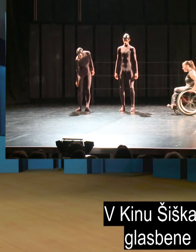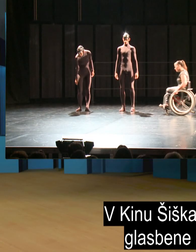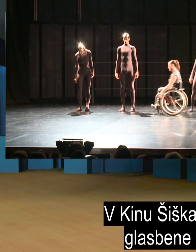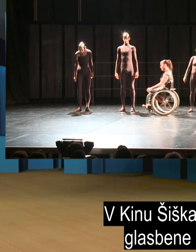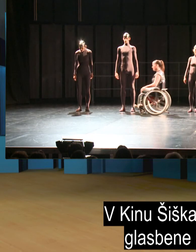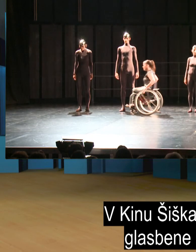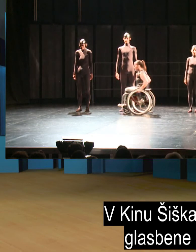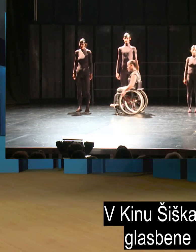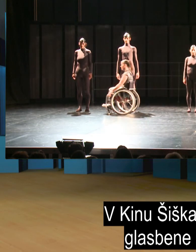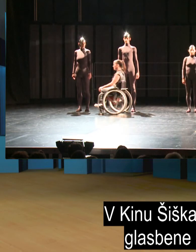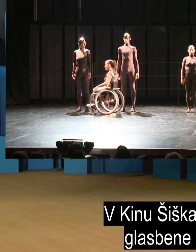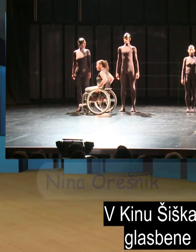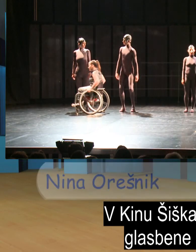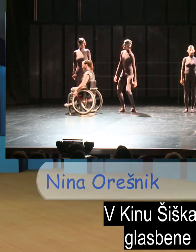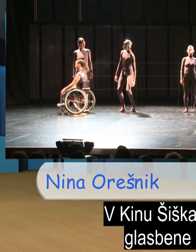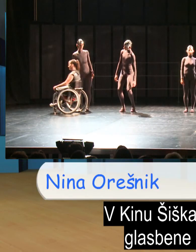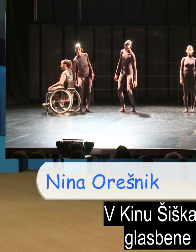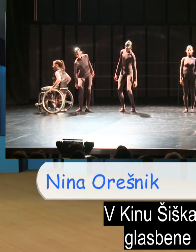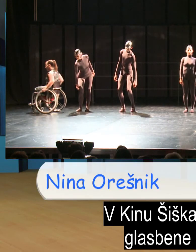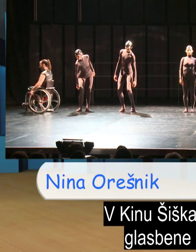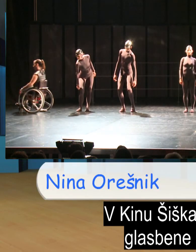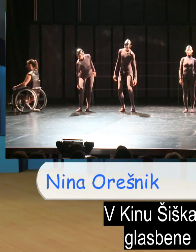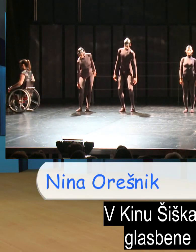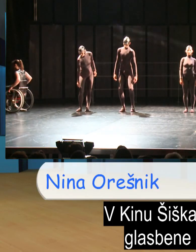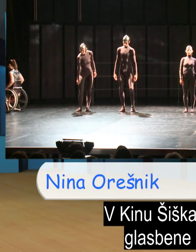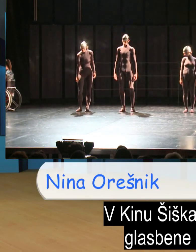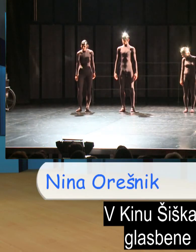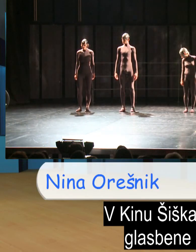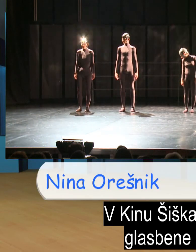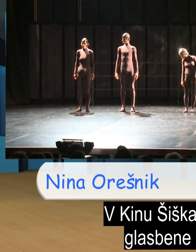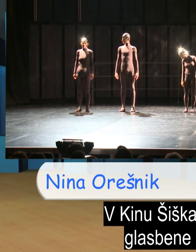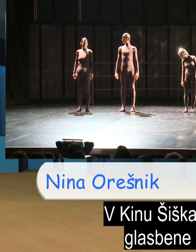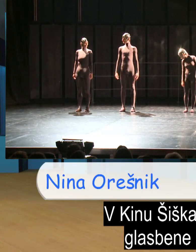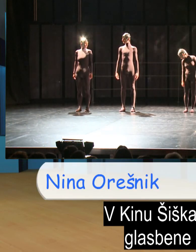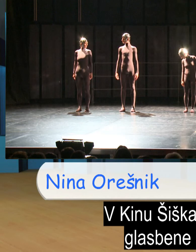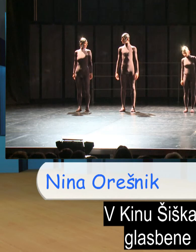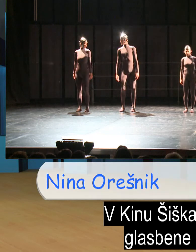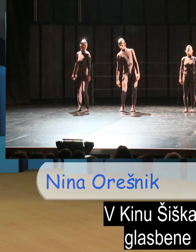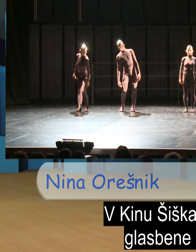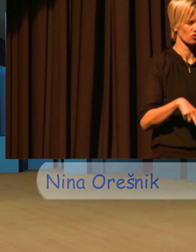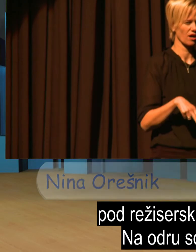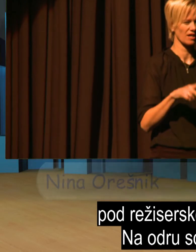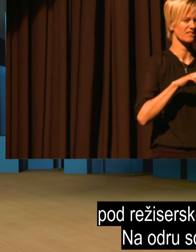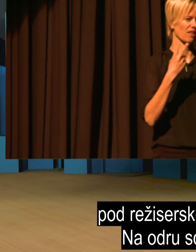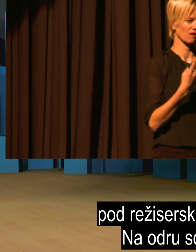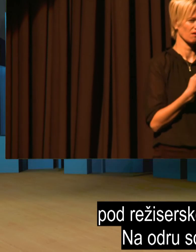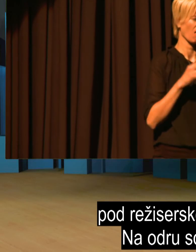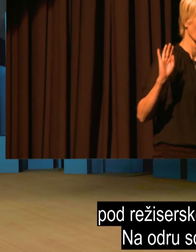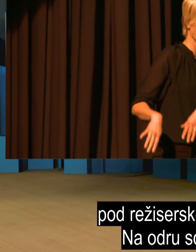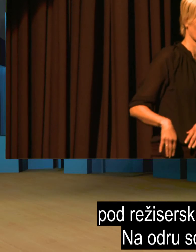V kinu Šiška smo si ogledali premiero glasbene predstave Moving pod režisersko taktirko Borisa